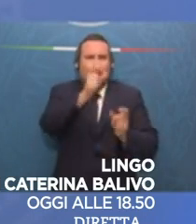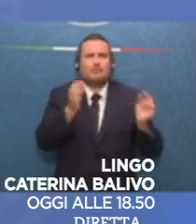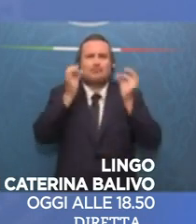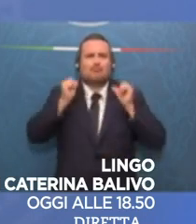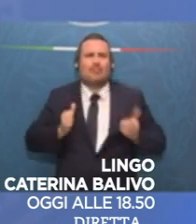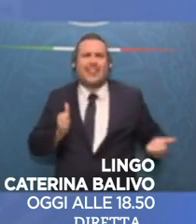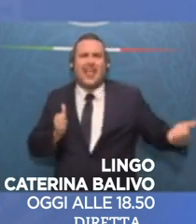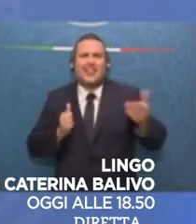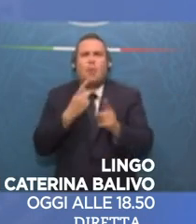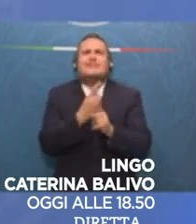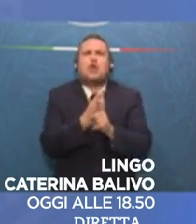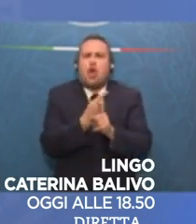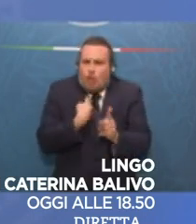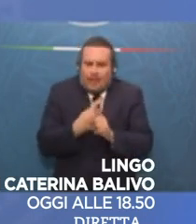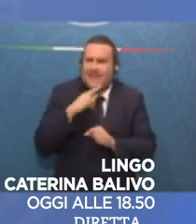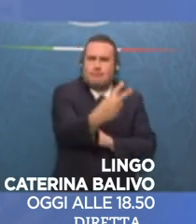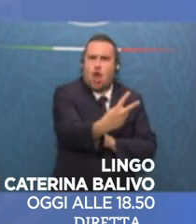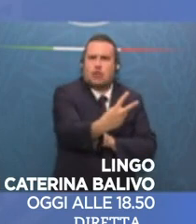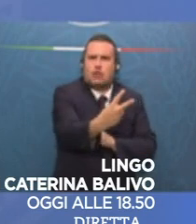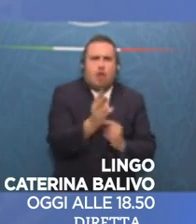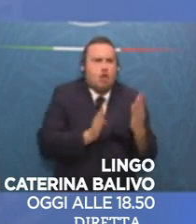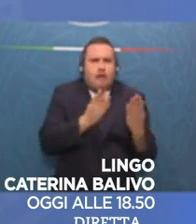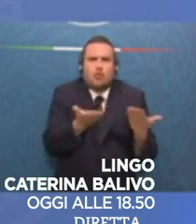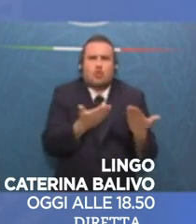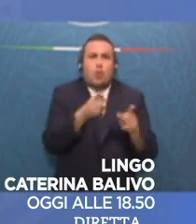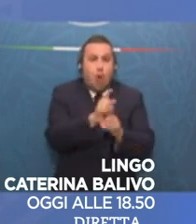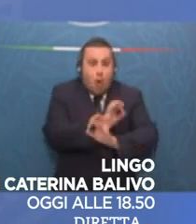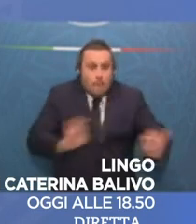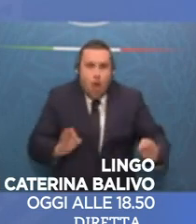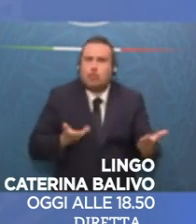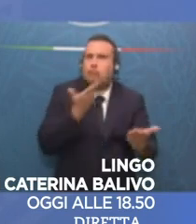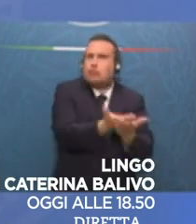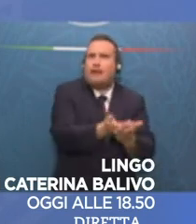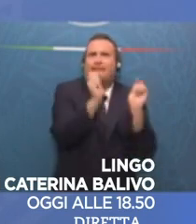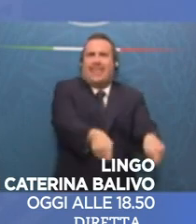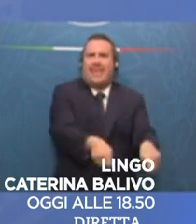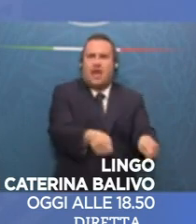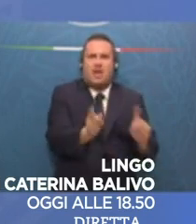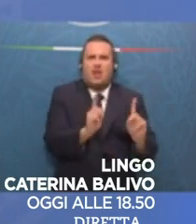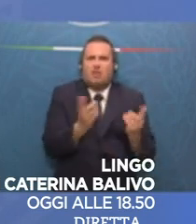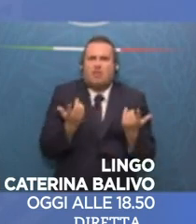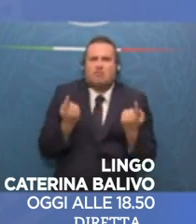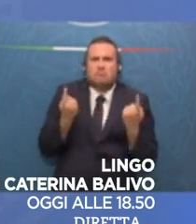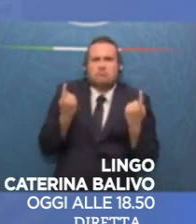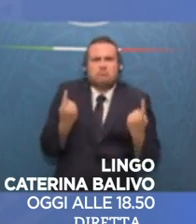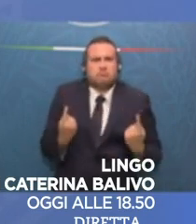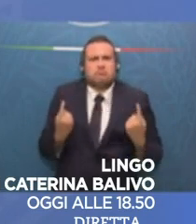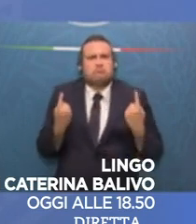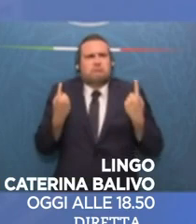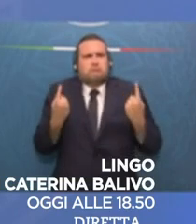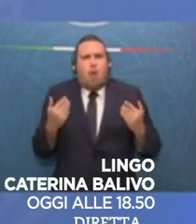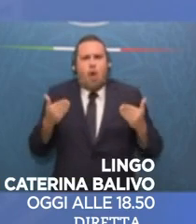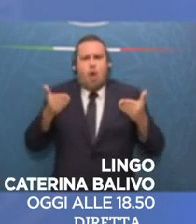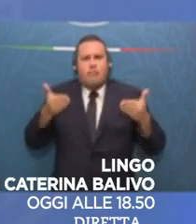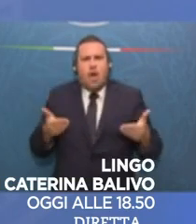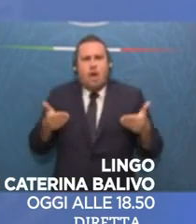bisogna trovare una risposta, bisogna fare le cose quando sono pronte. Non è che cominciamo appunto a slittare o non